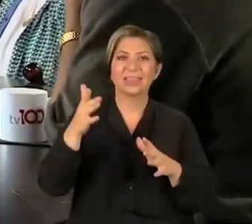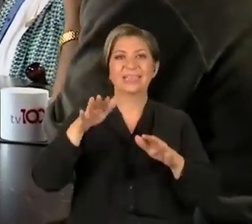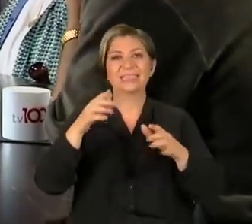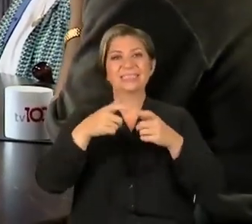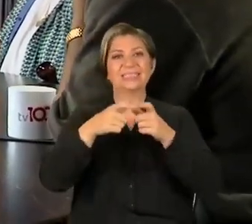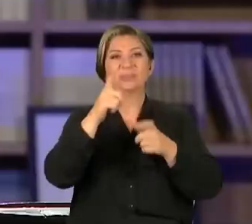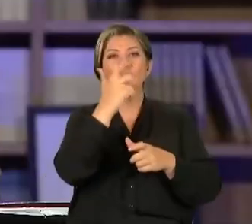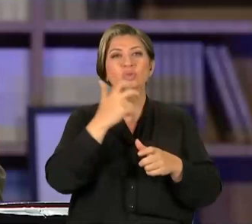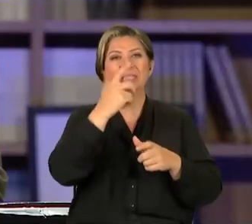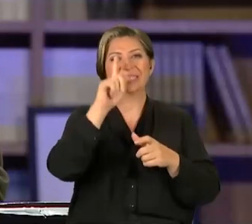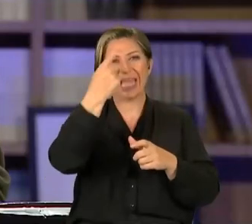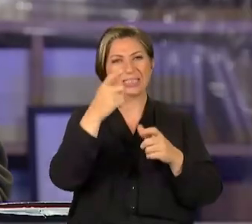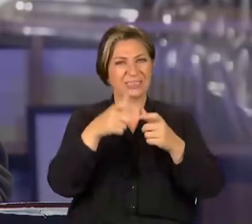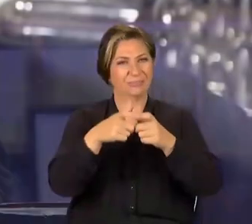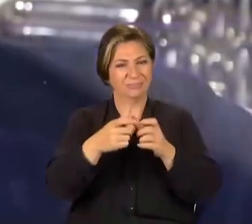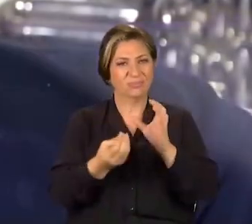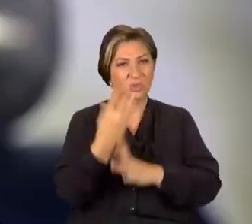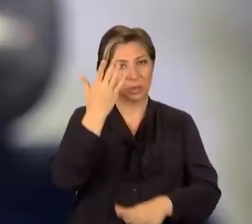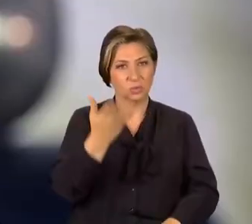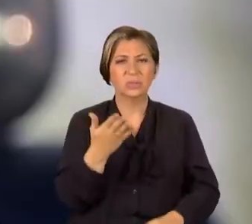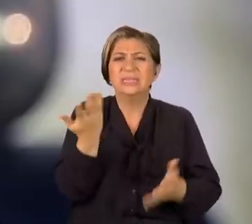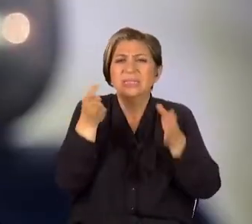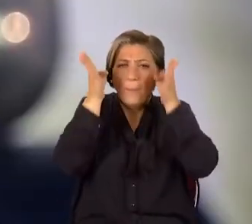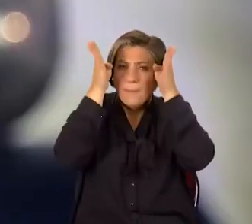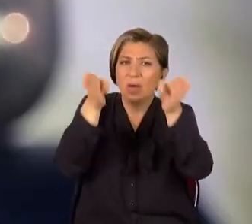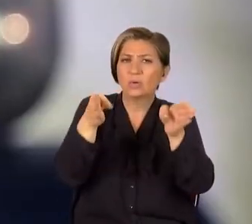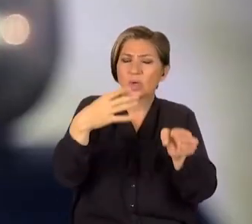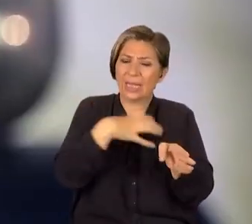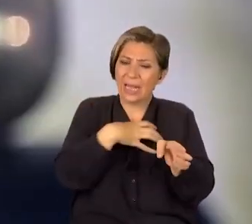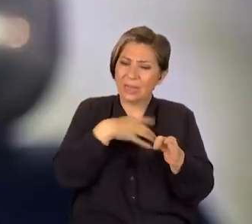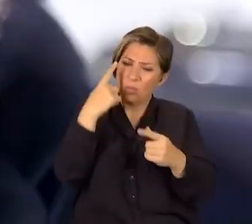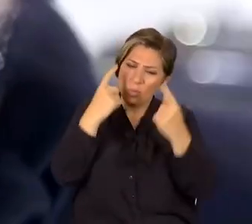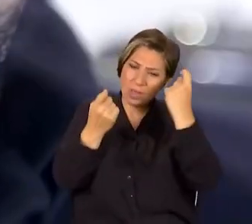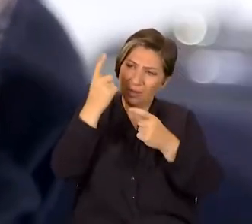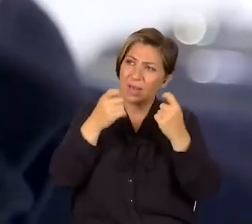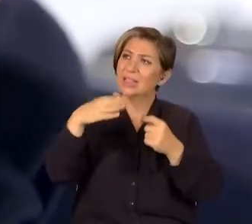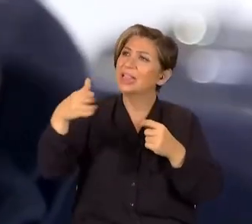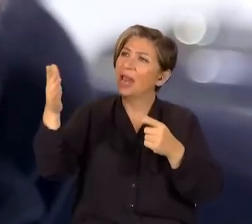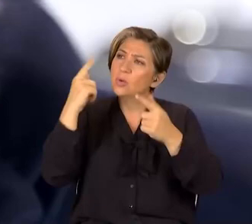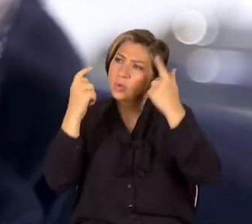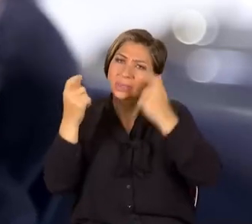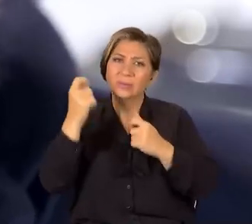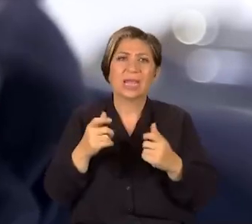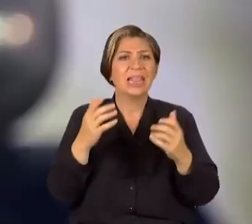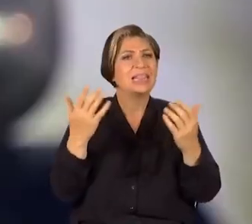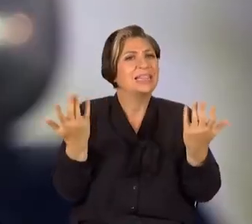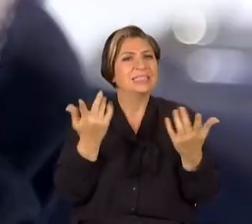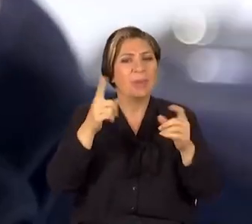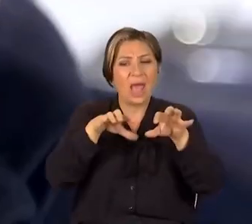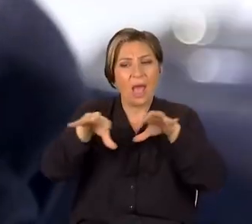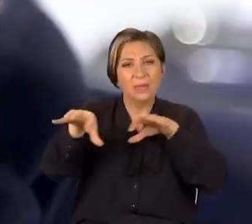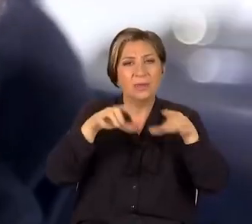single'ı çıkartıyorsun nasıl bakıyorsun kendi üretimine ve diğerlerini üretimine nasıl bir